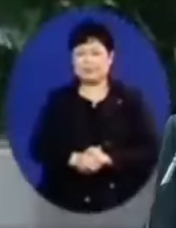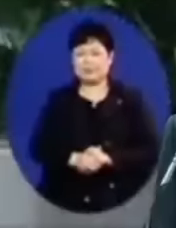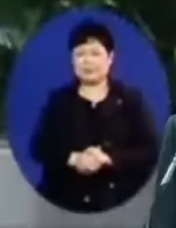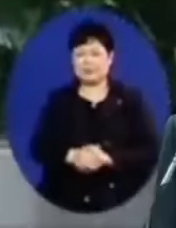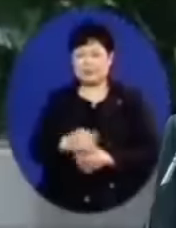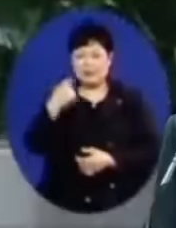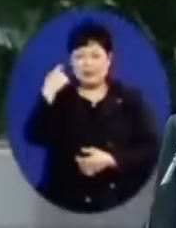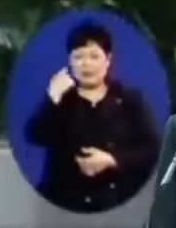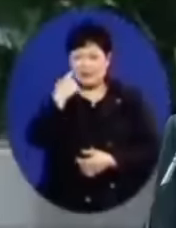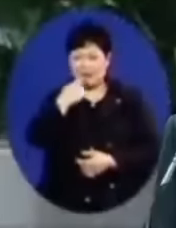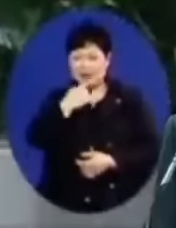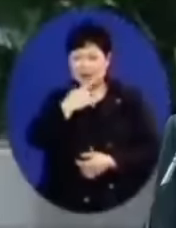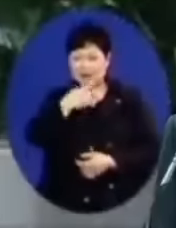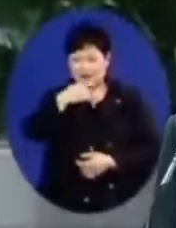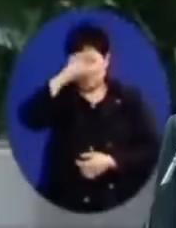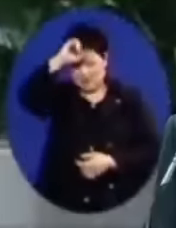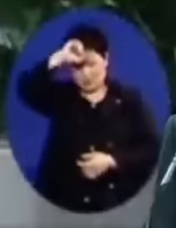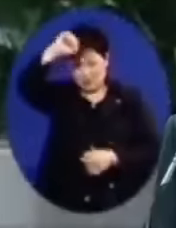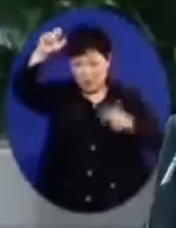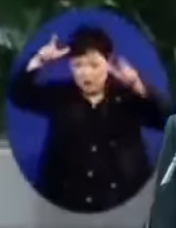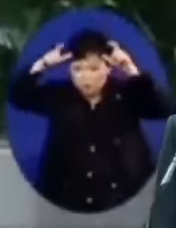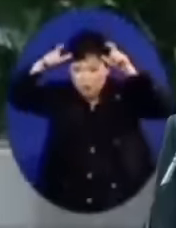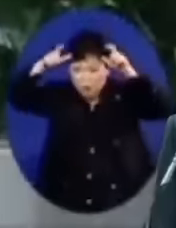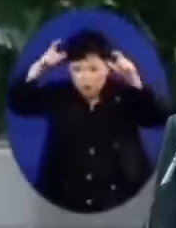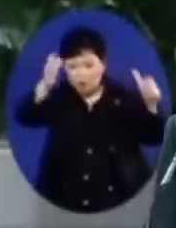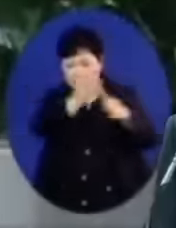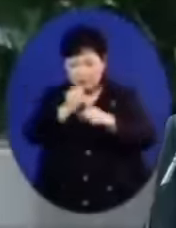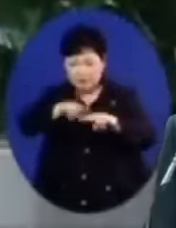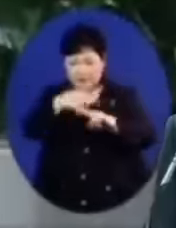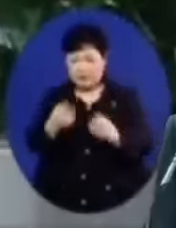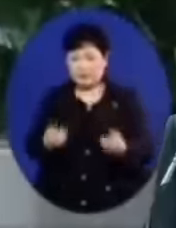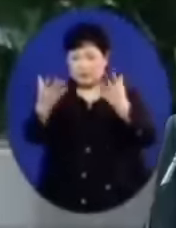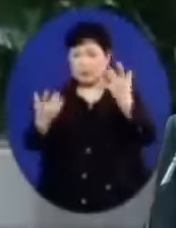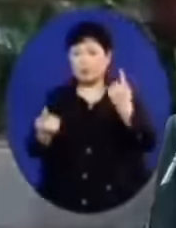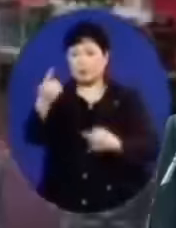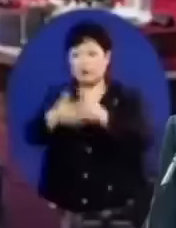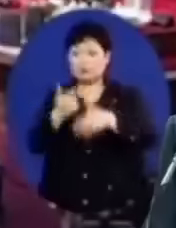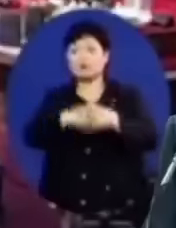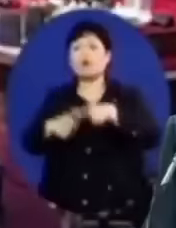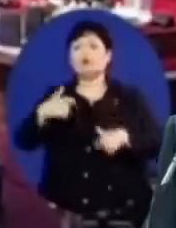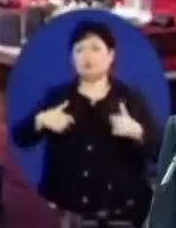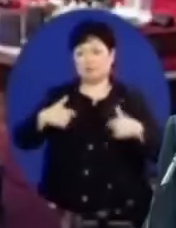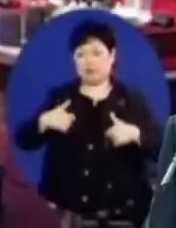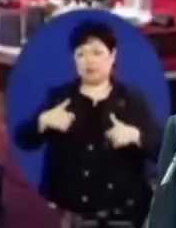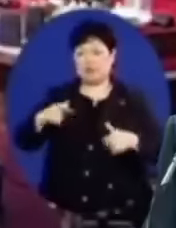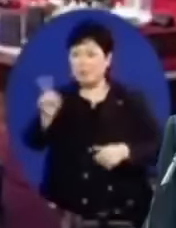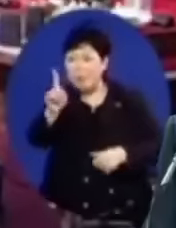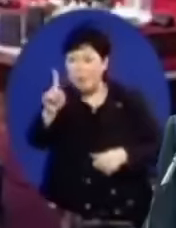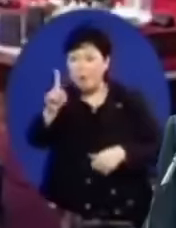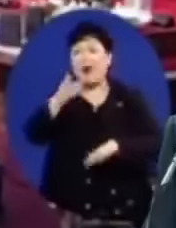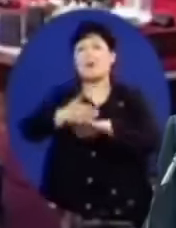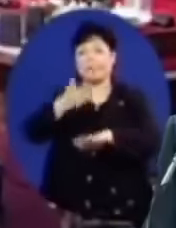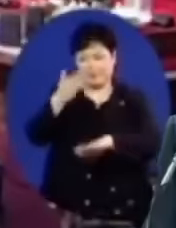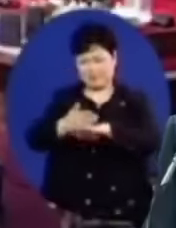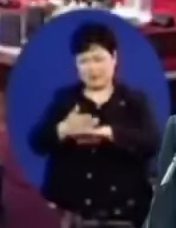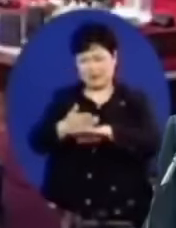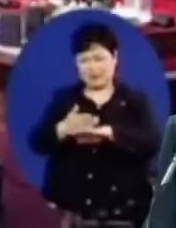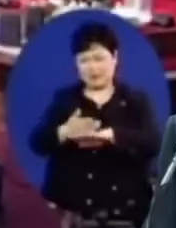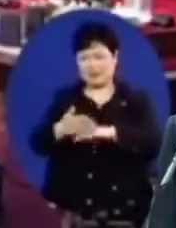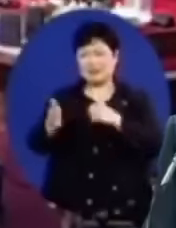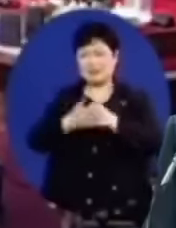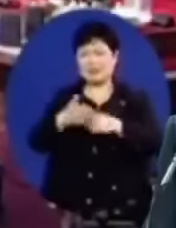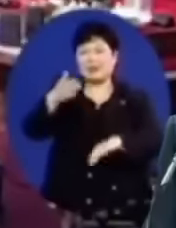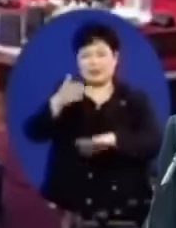황소를 잡아다가 하나님께 제사 드리는 것보다도 더 하나님이 기뻐하는 것이 우리 감사라고 말하니 우리